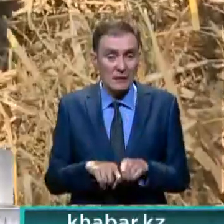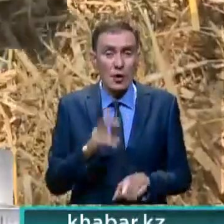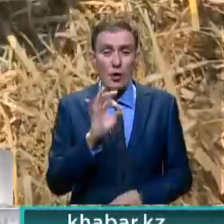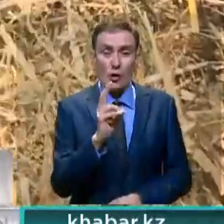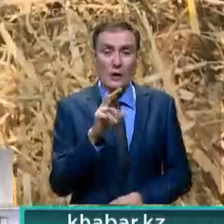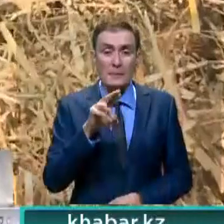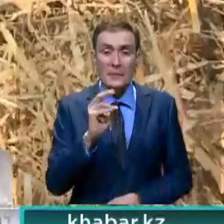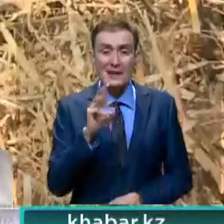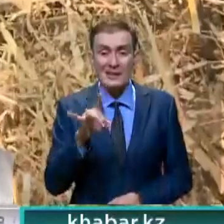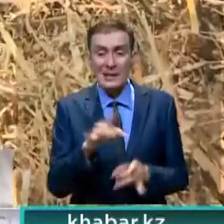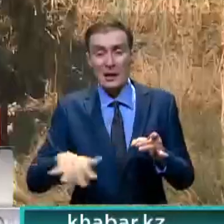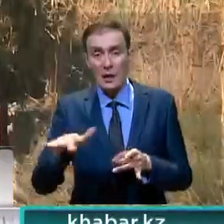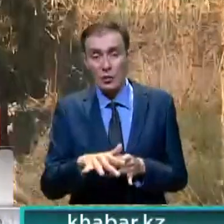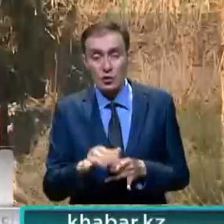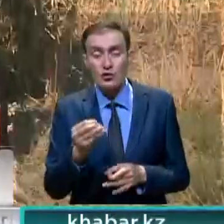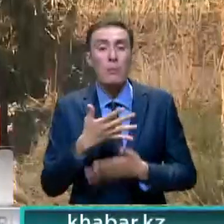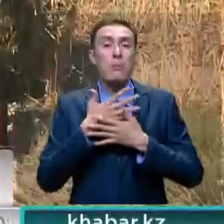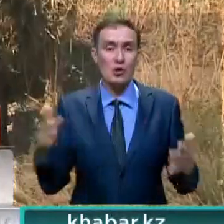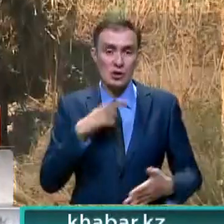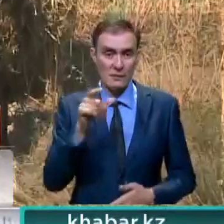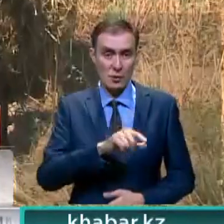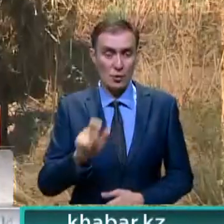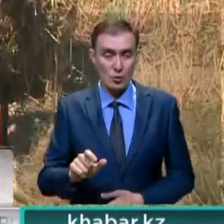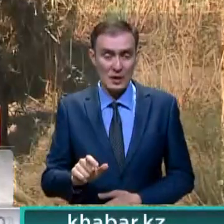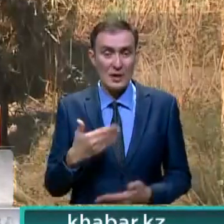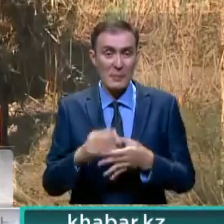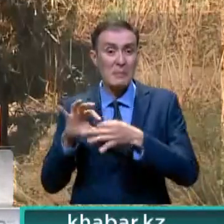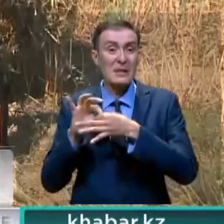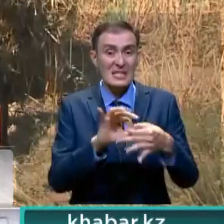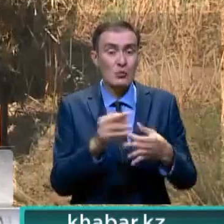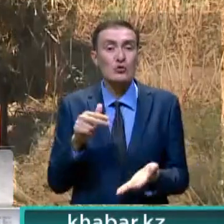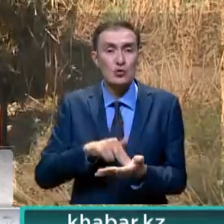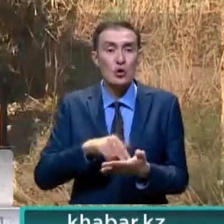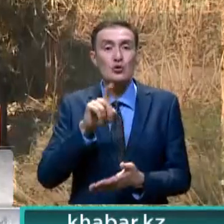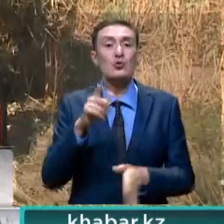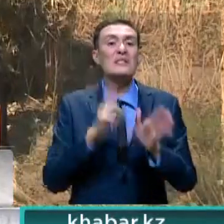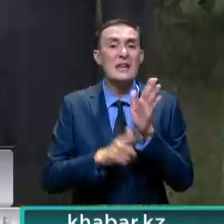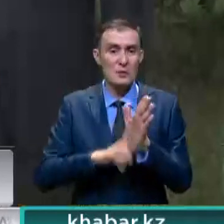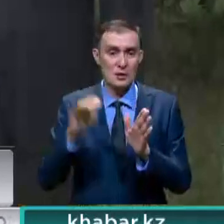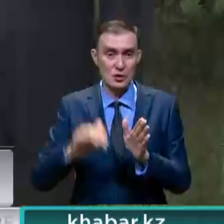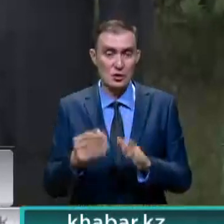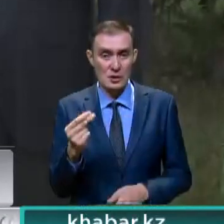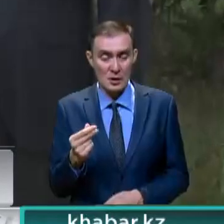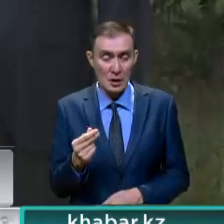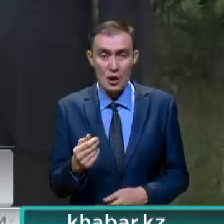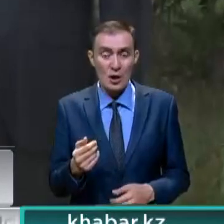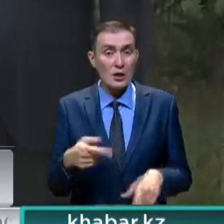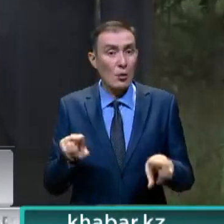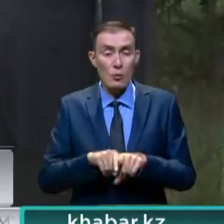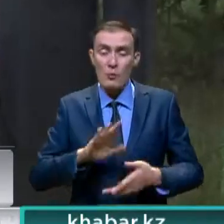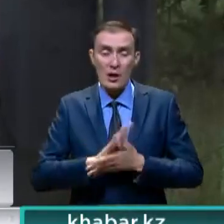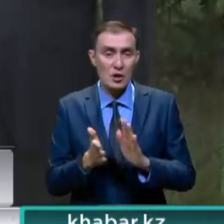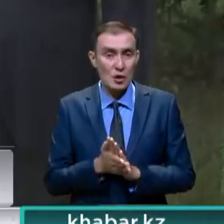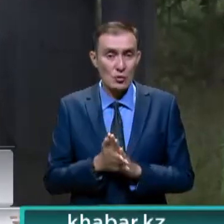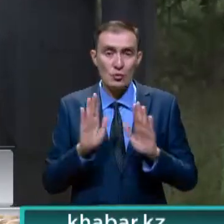и Катон-Карагайском районах, и того больше, говорят люди. Тот же прицеп обойдется уже в 170 тысяч тенге. Не удивляются такому положению